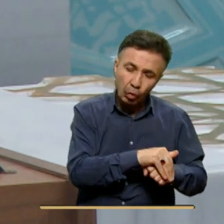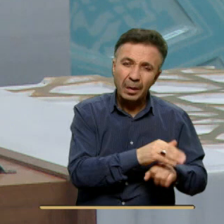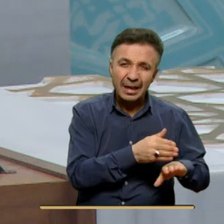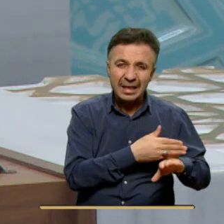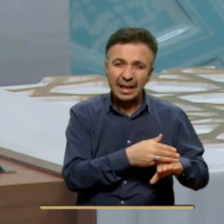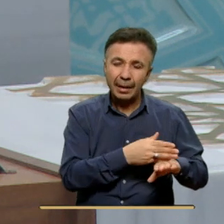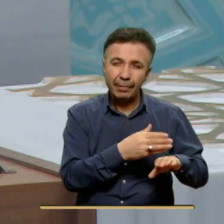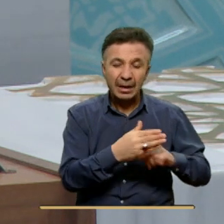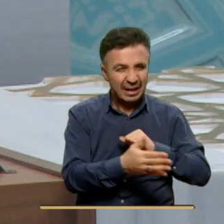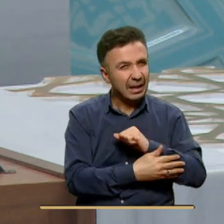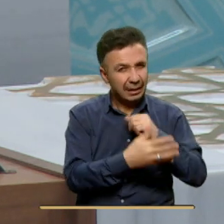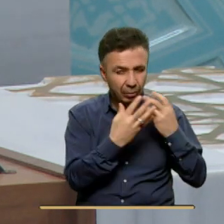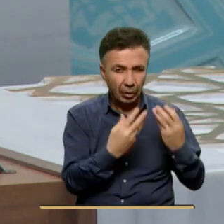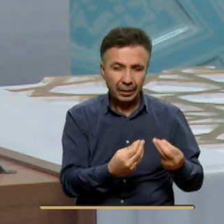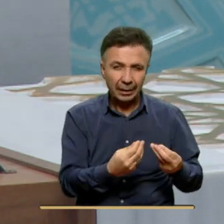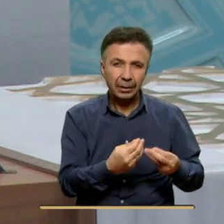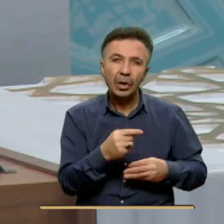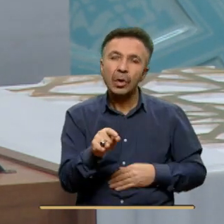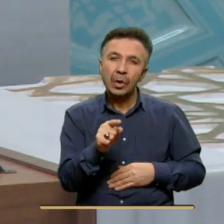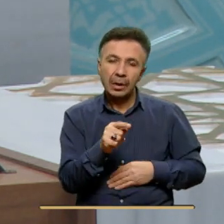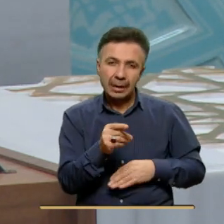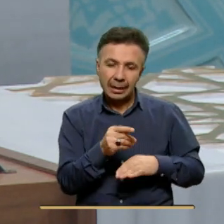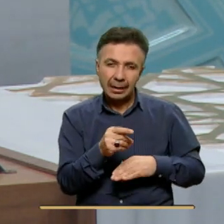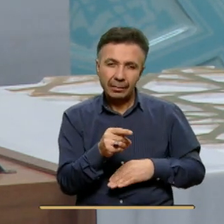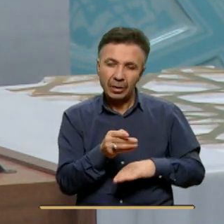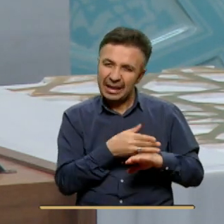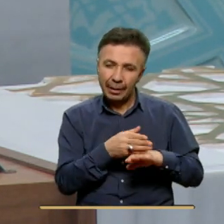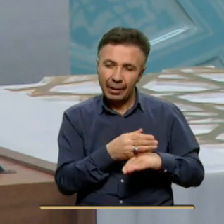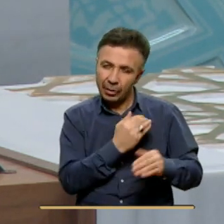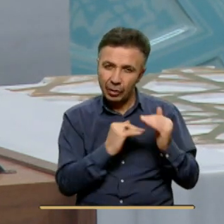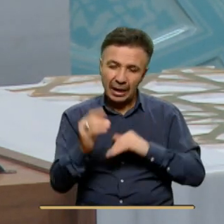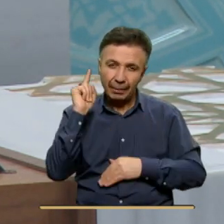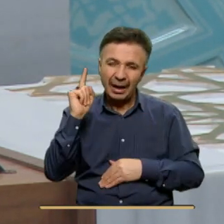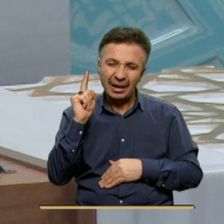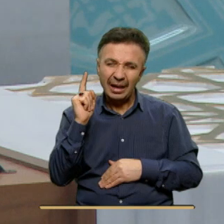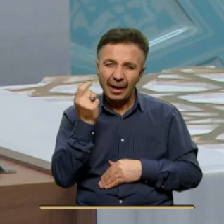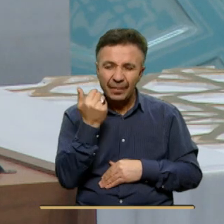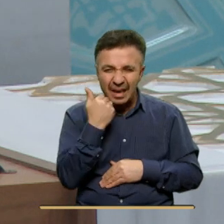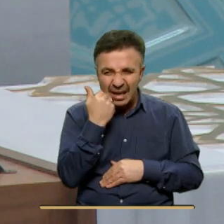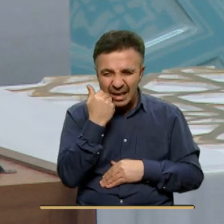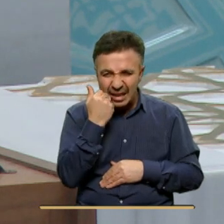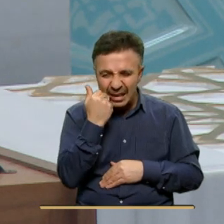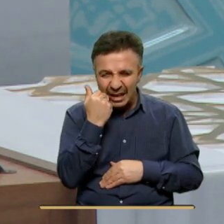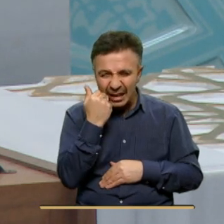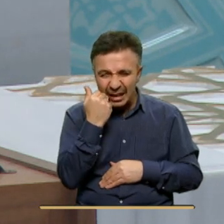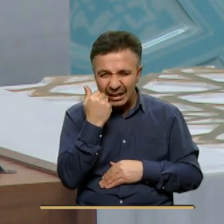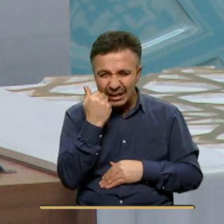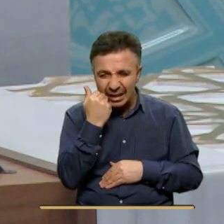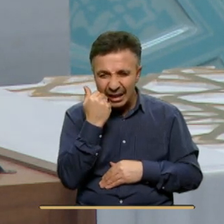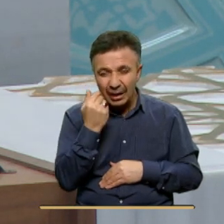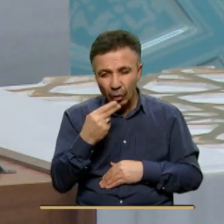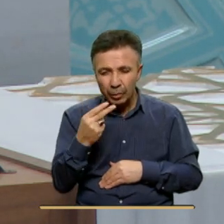olunmaktadır. Onun için Cenab-ı Hak Celle Celaluhu yalandır, yalancı şahitliktir.